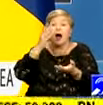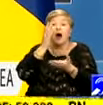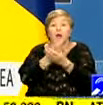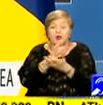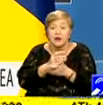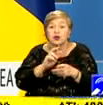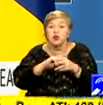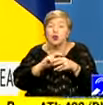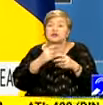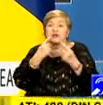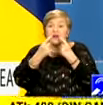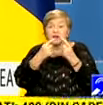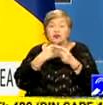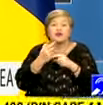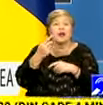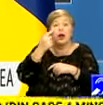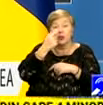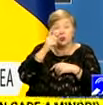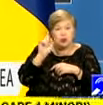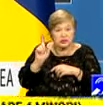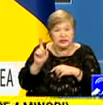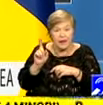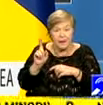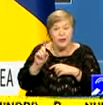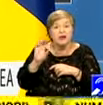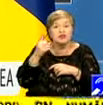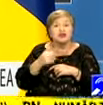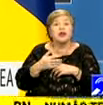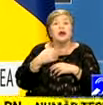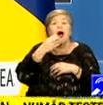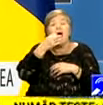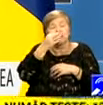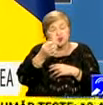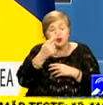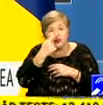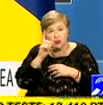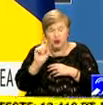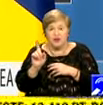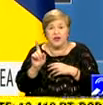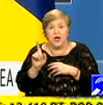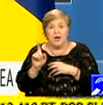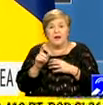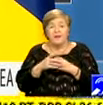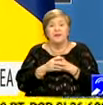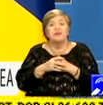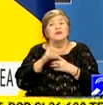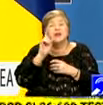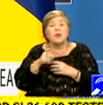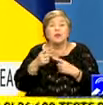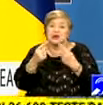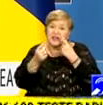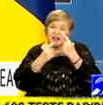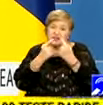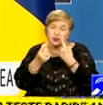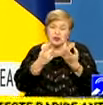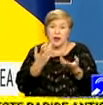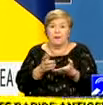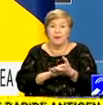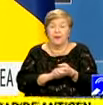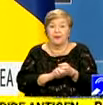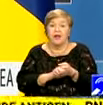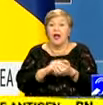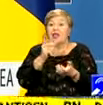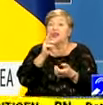dialog cu Federația Rusă și a lansat numeroase îndemnuri la dialog.